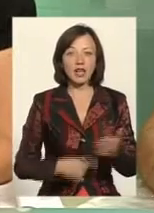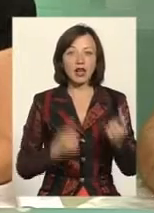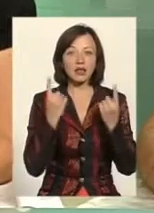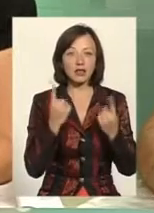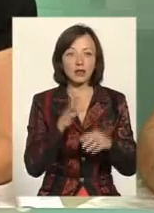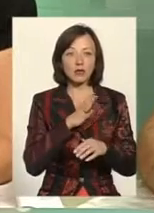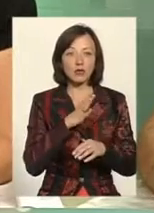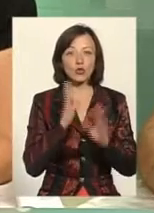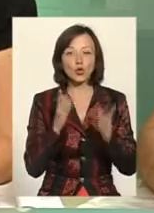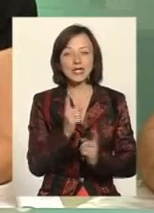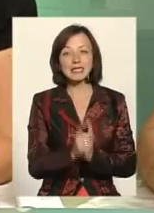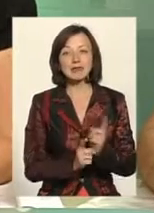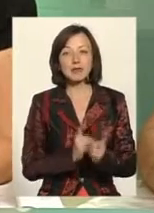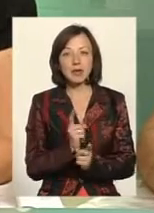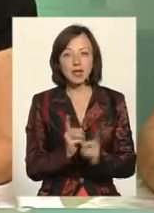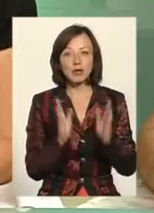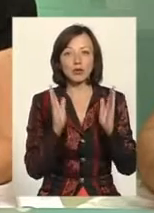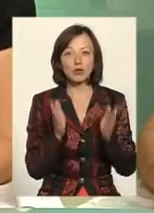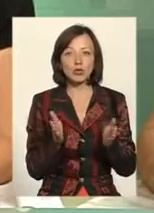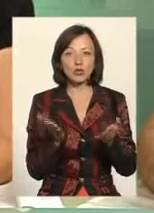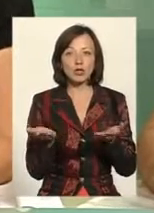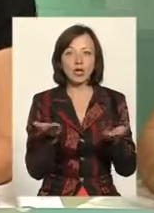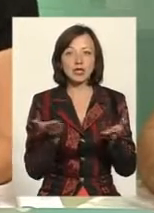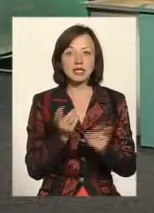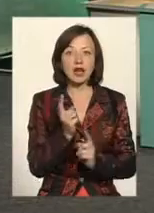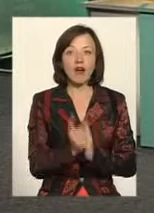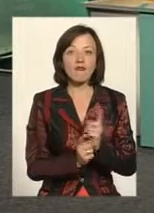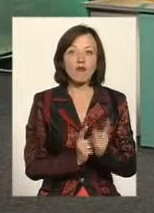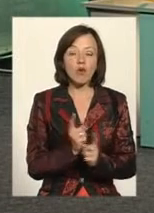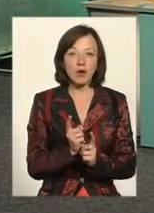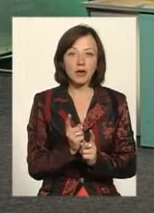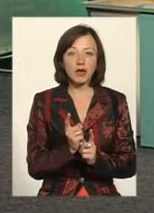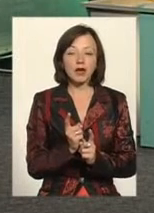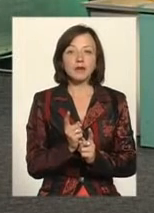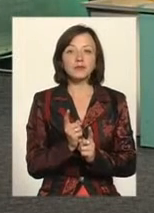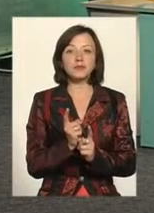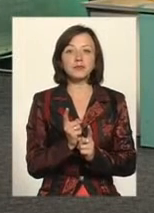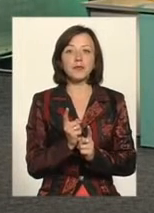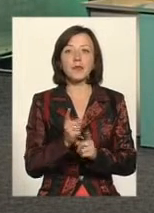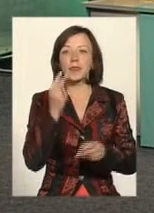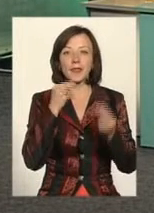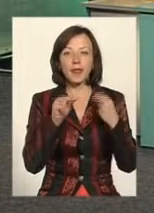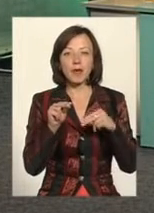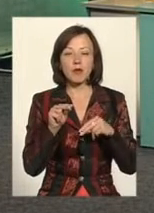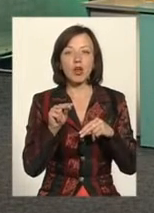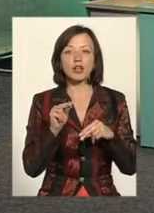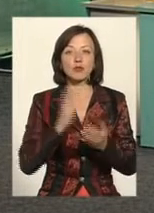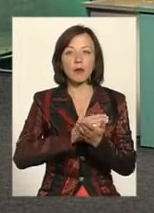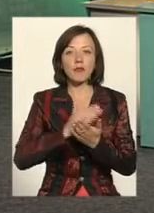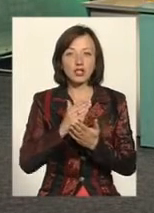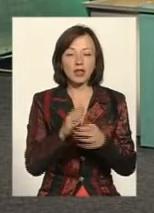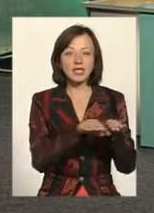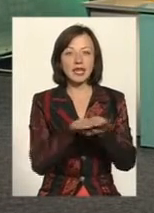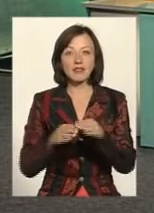будуть сюди якісь зміни, будуть якісь реформи, так, будуть якісь покращення, де повищається рівень